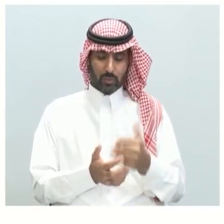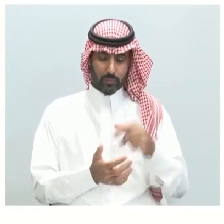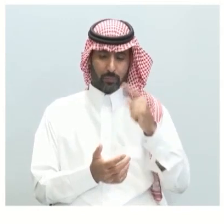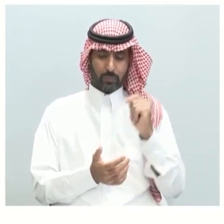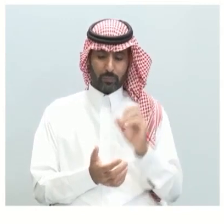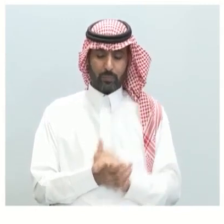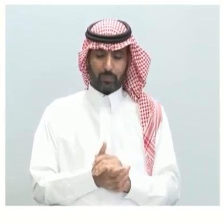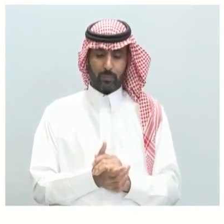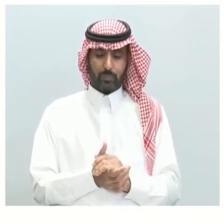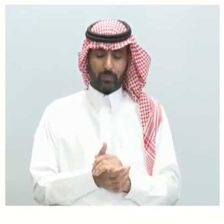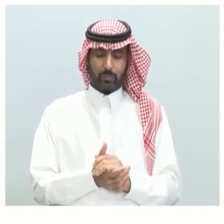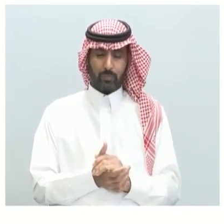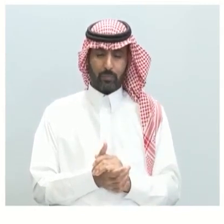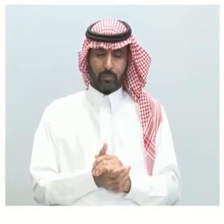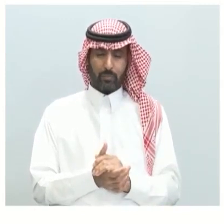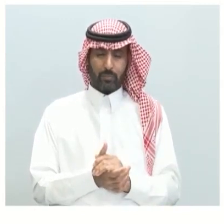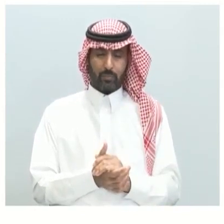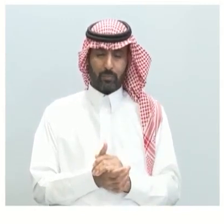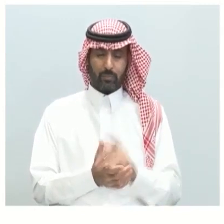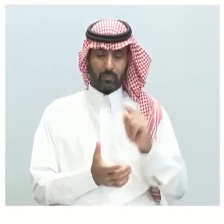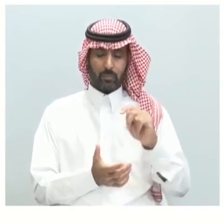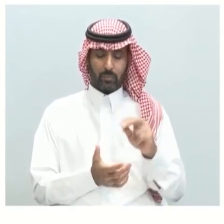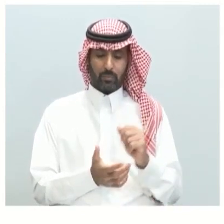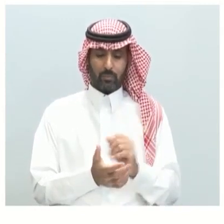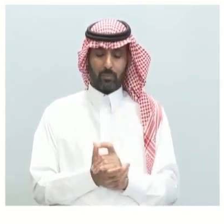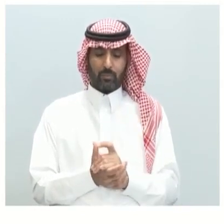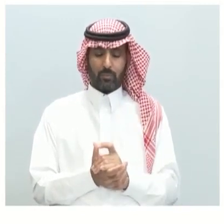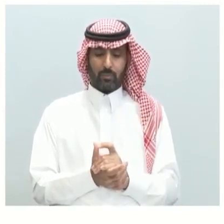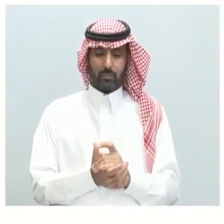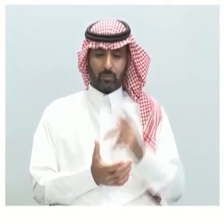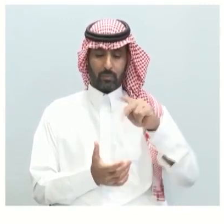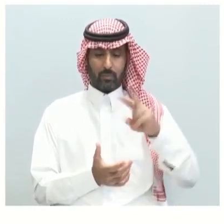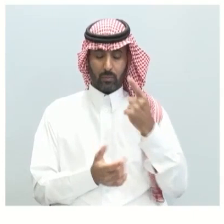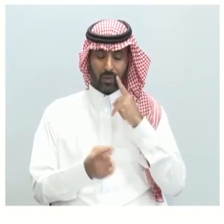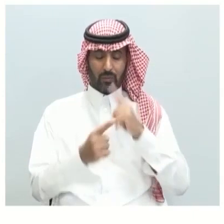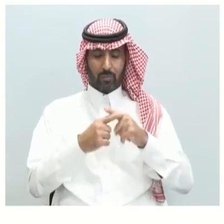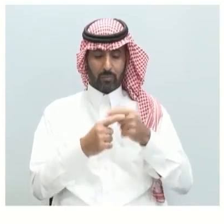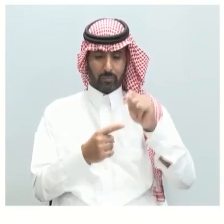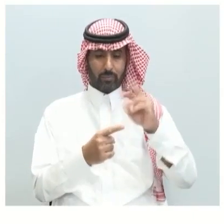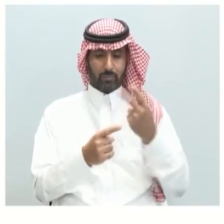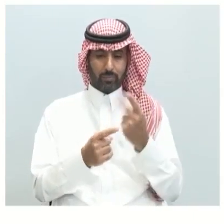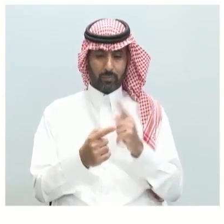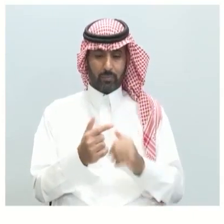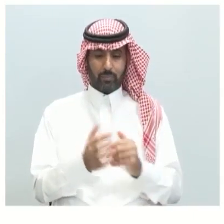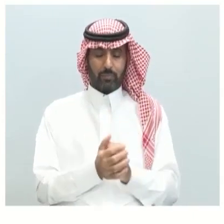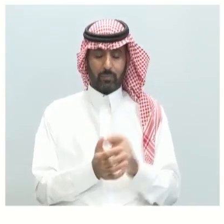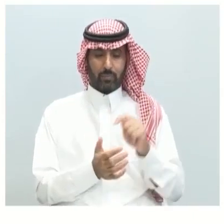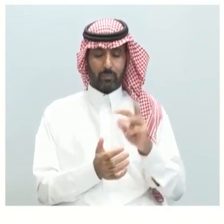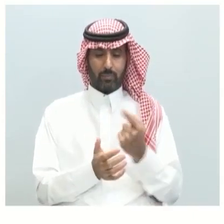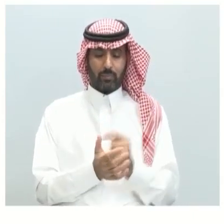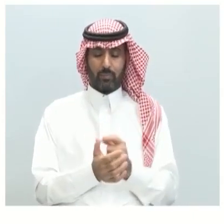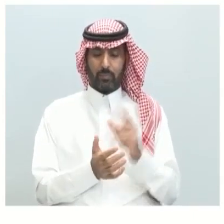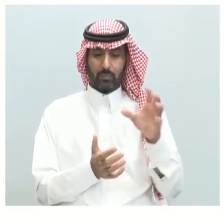1 على عفوا في التي 1 على بي 1 في التي 2 على التي 1 بعد